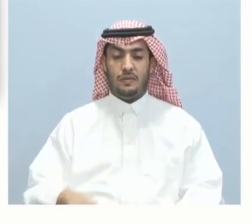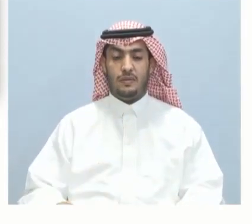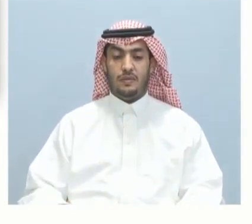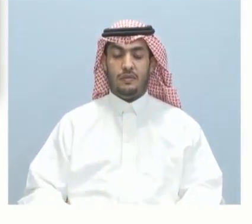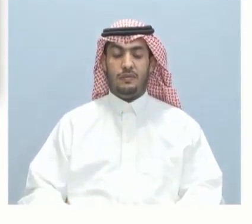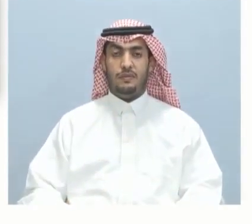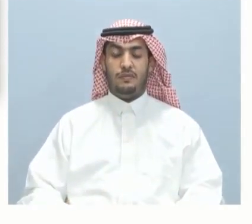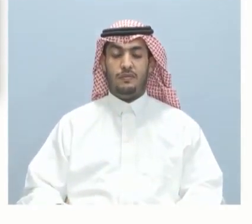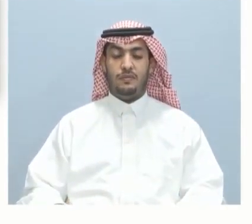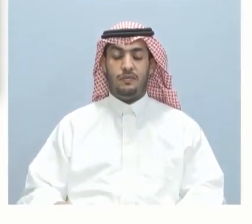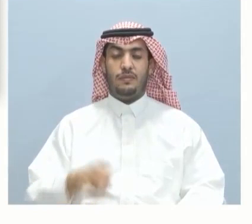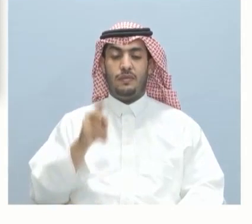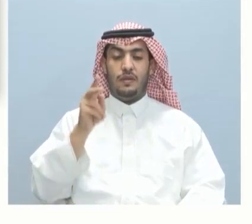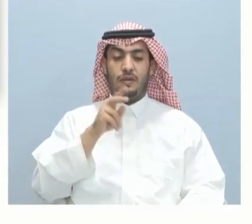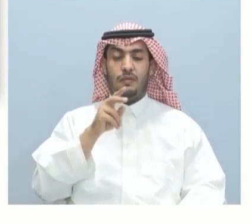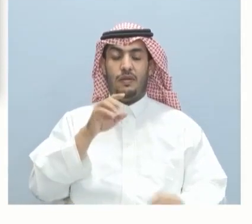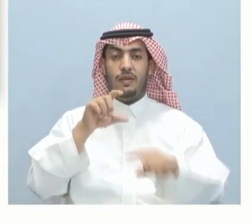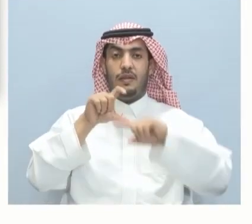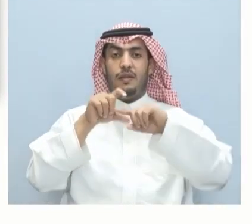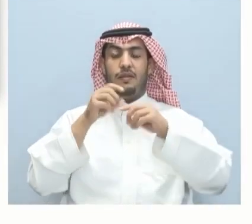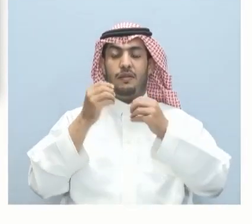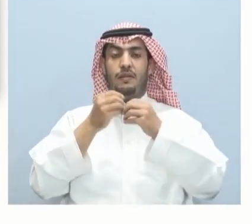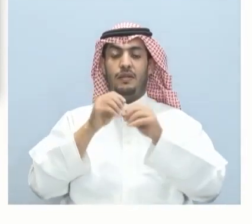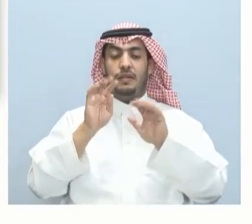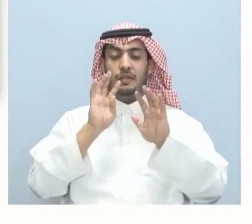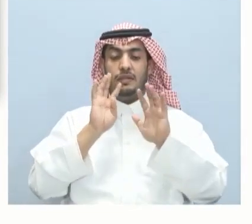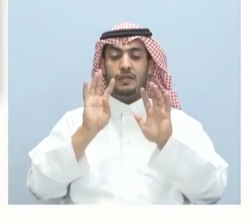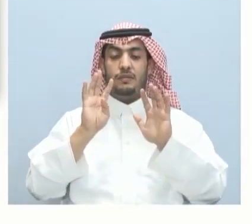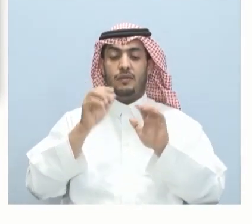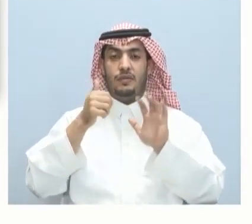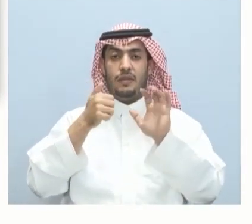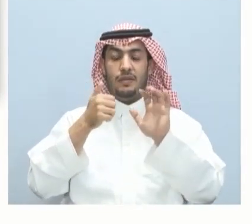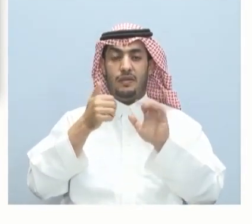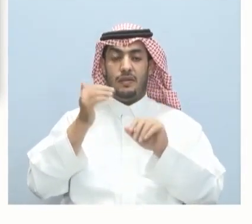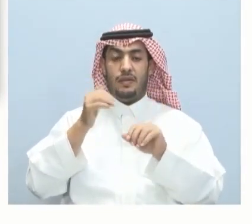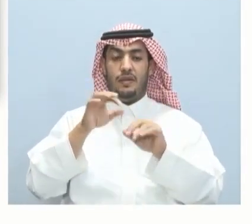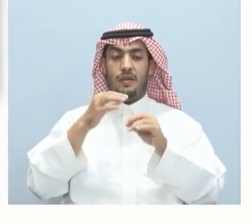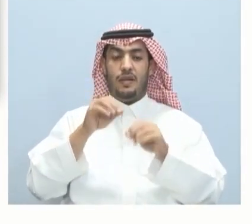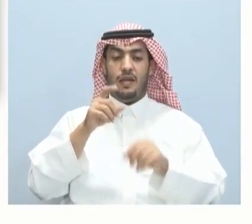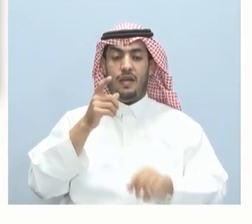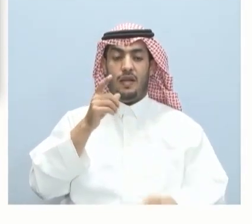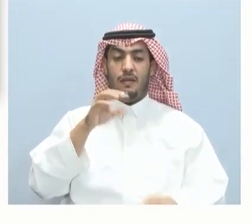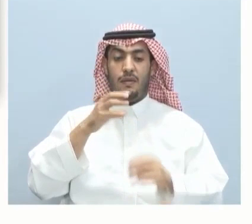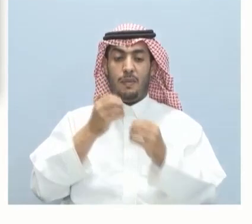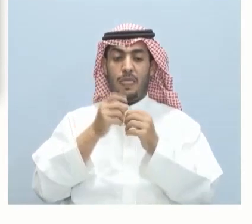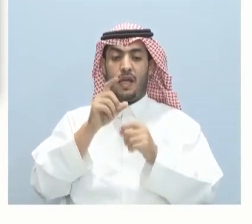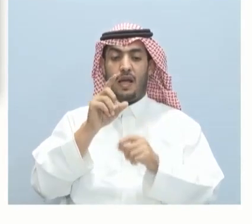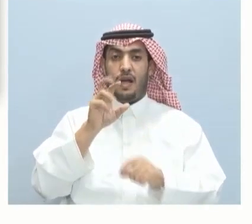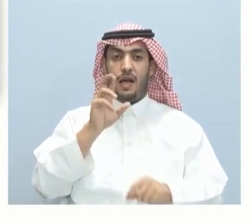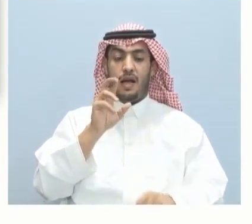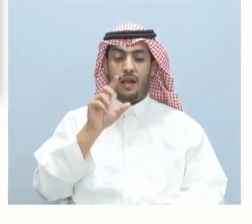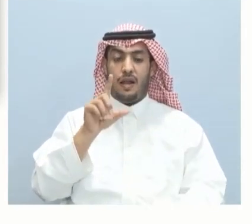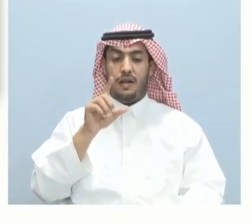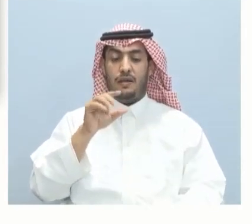21.1 الناتج تقسمها على ماذا 960 الان هذه ار ال وهو المطلوب بعد نقطه